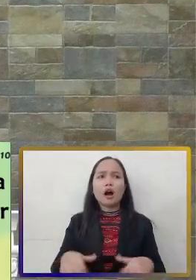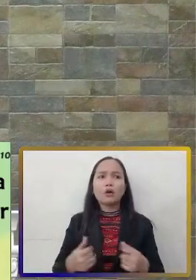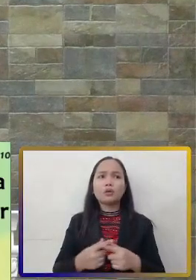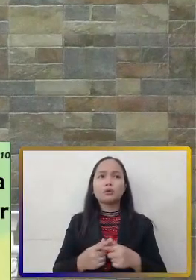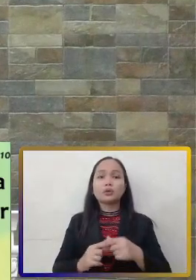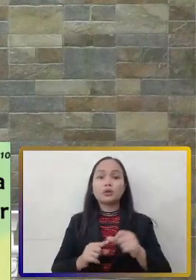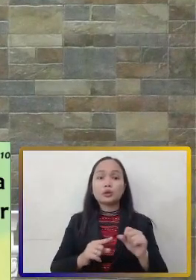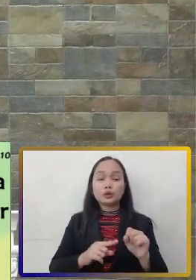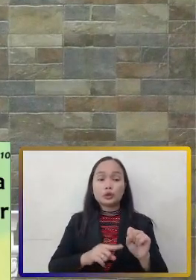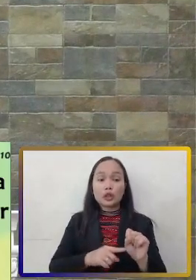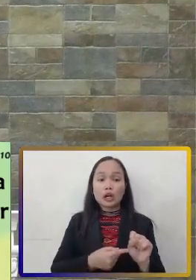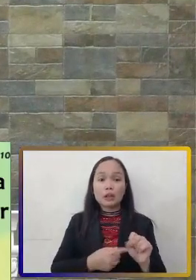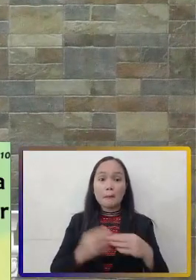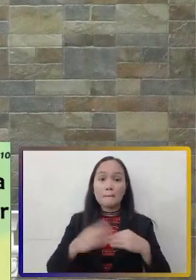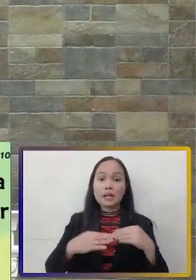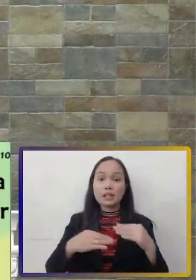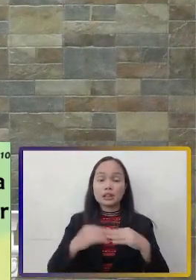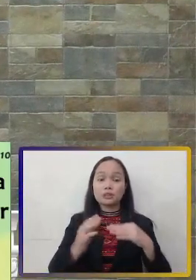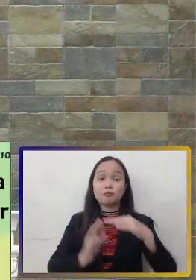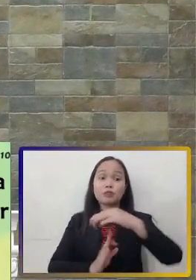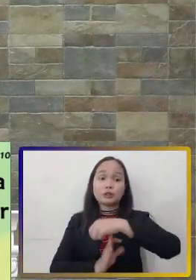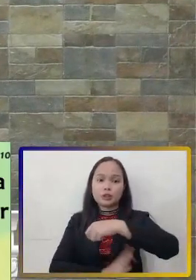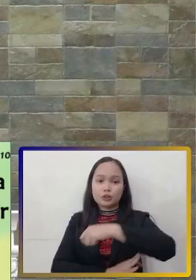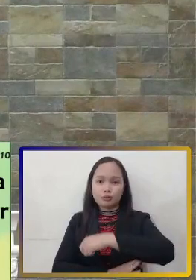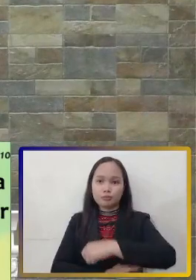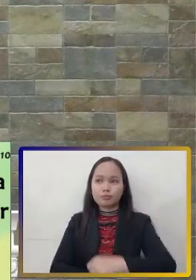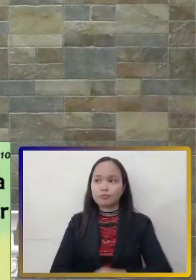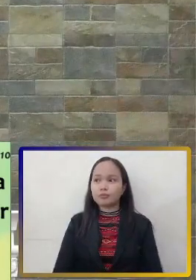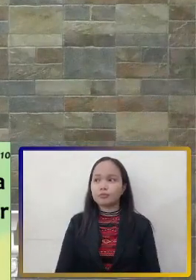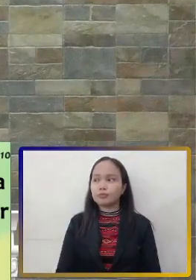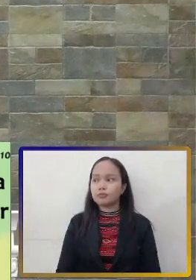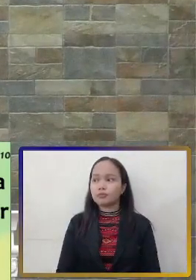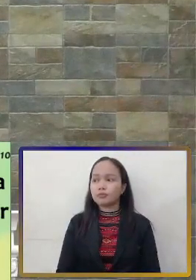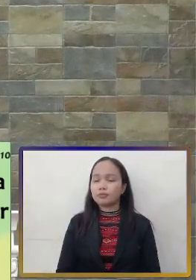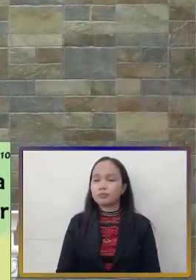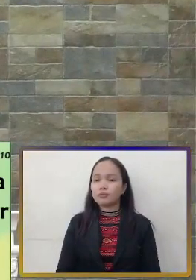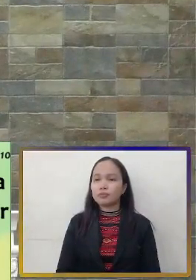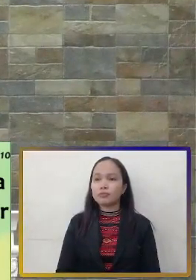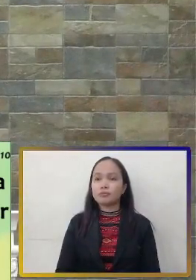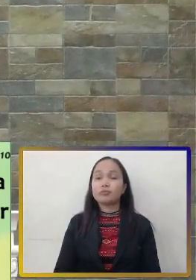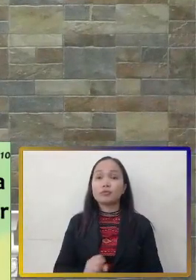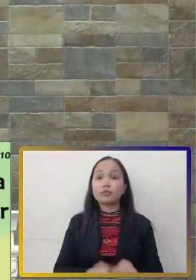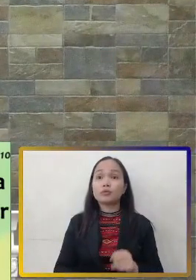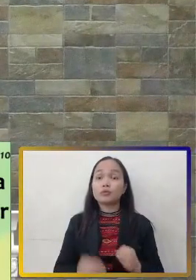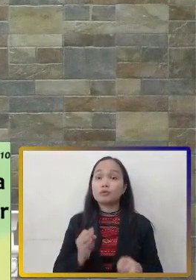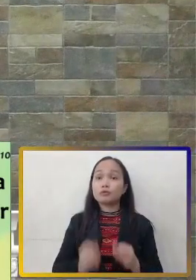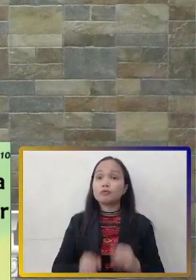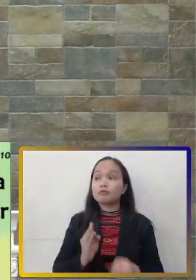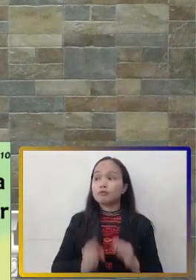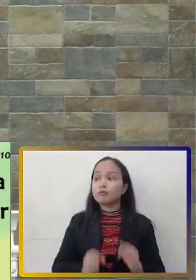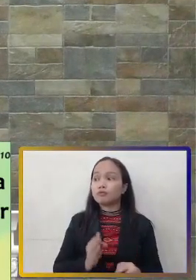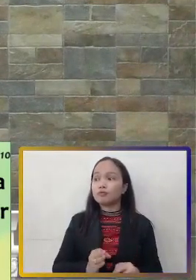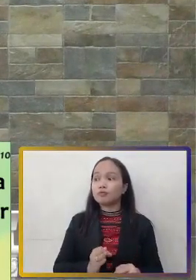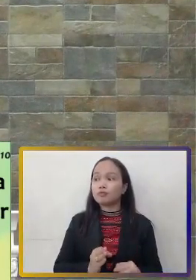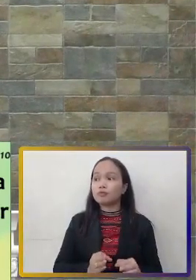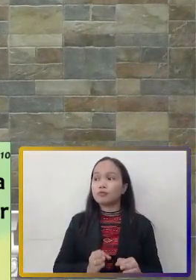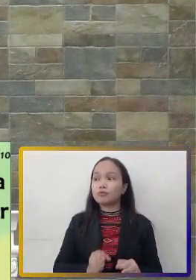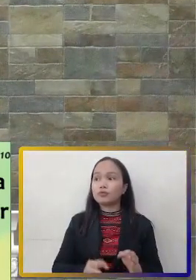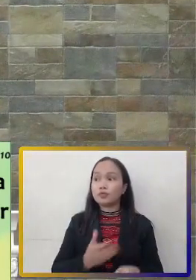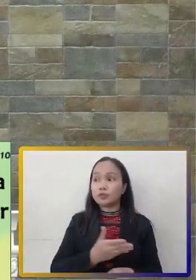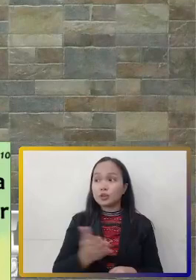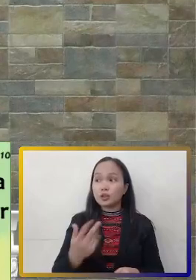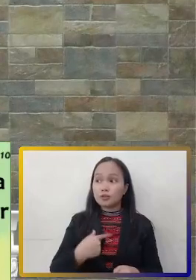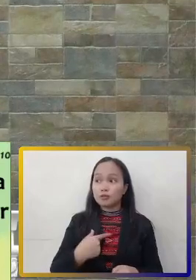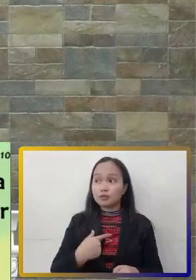I laid the foundation. It's already there. Okay? Now, if you just kung nandiyan po kayo sa talata na